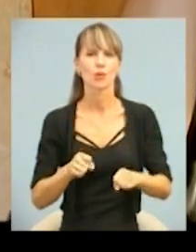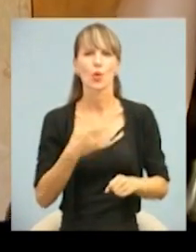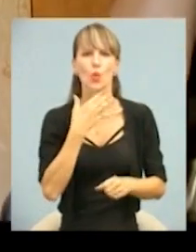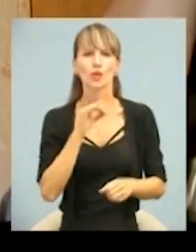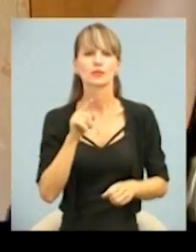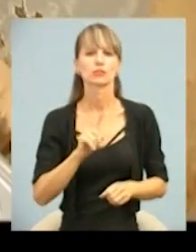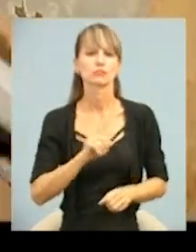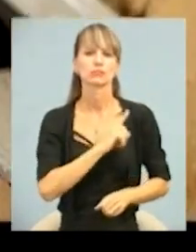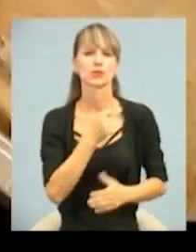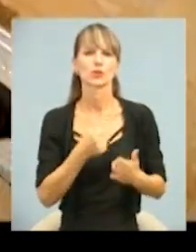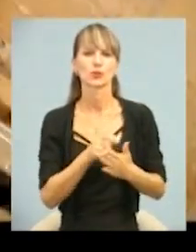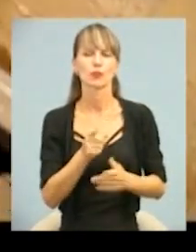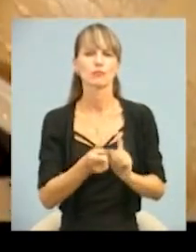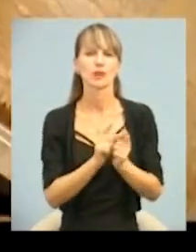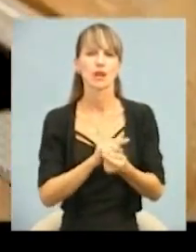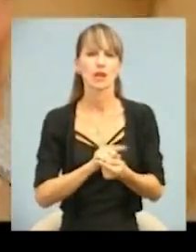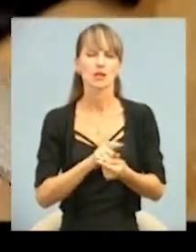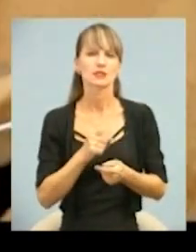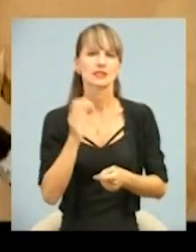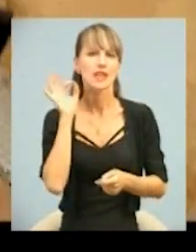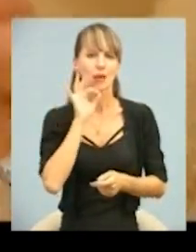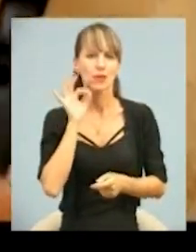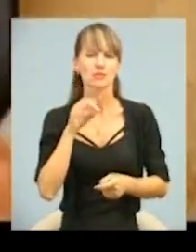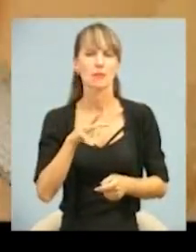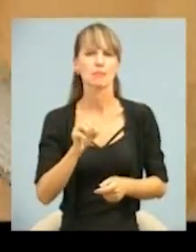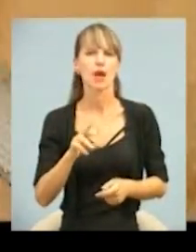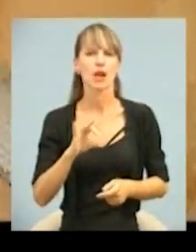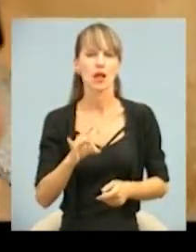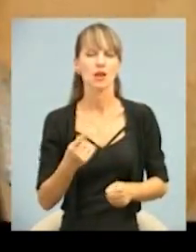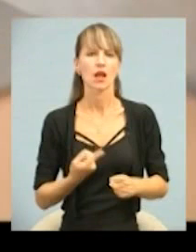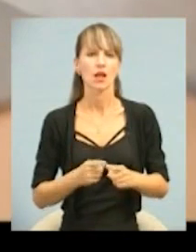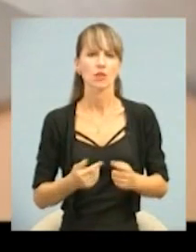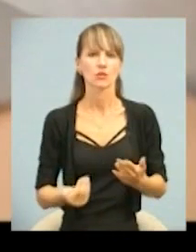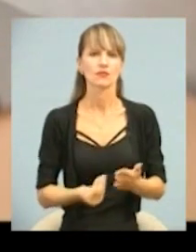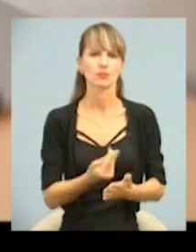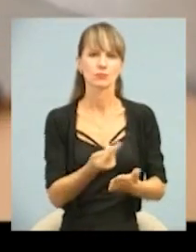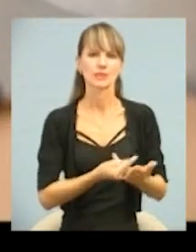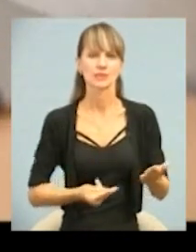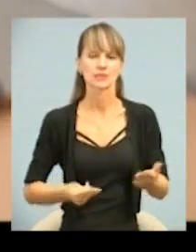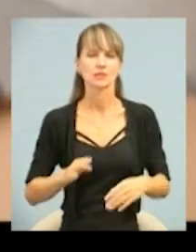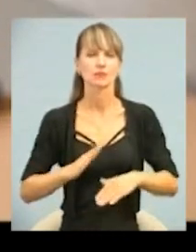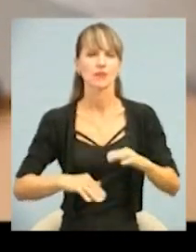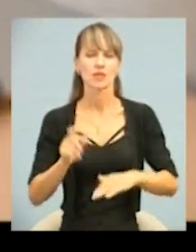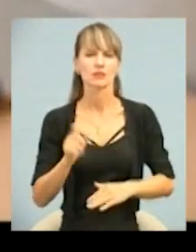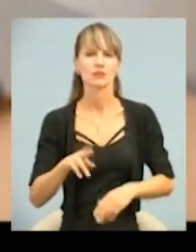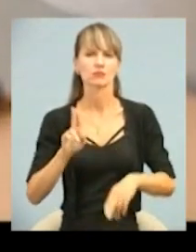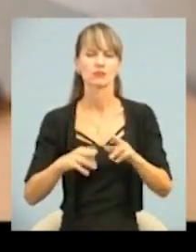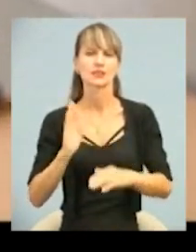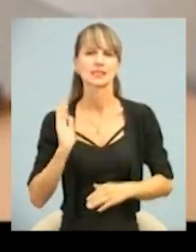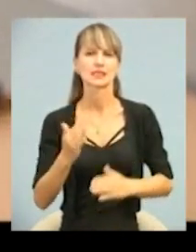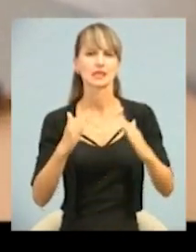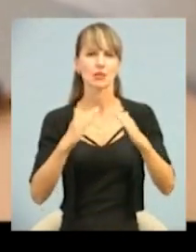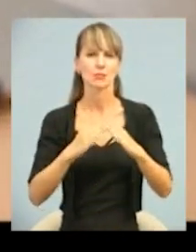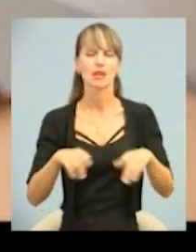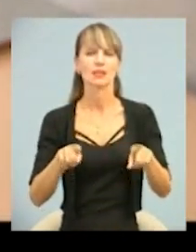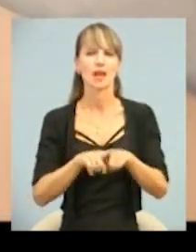що змайстрували до нього. У перекладі з німецької «маляр» означає «живописець». Цей фахівець займається фарбуванням стін, будівель,